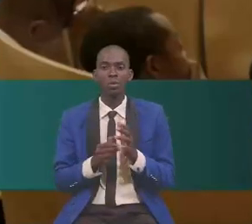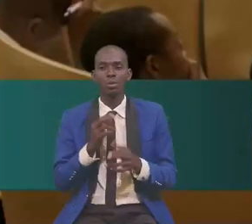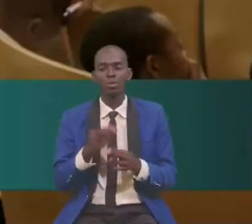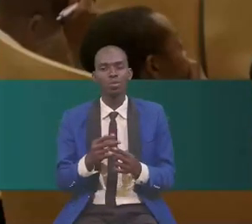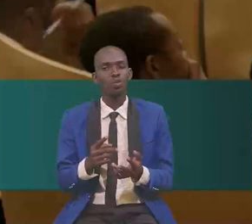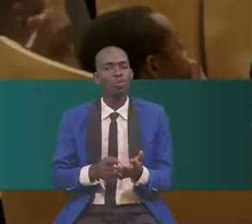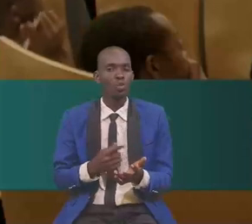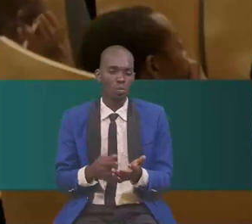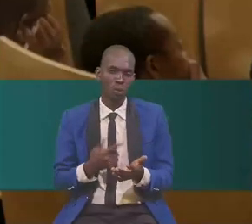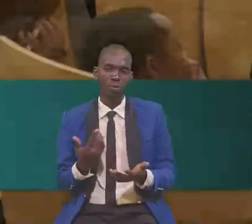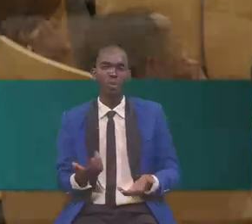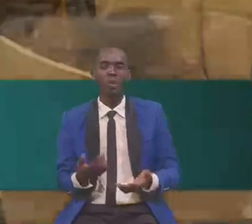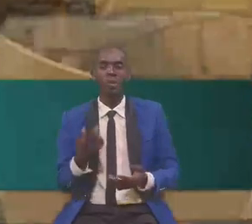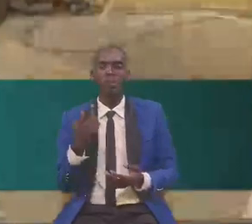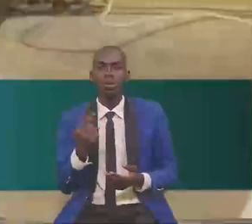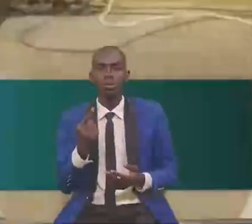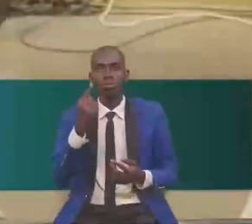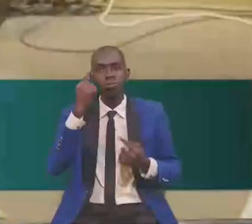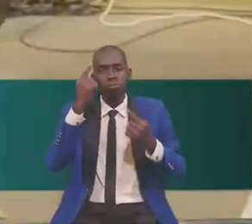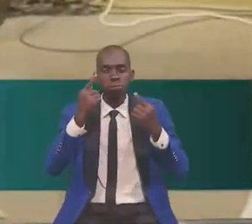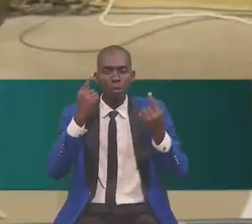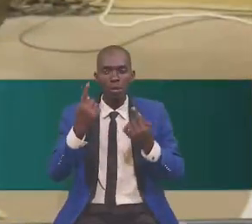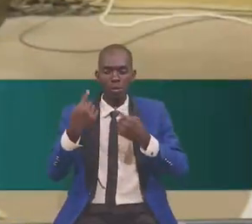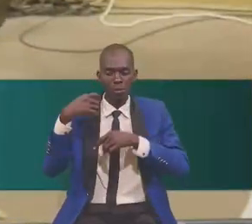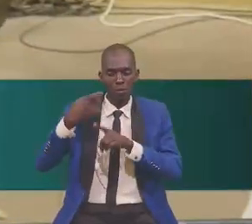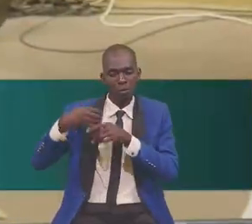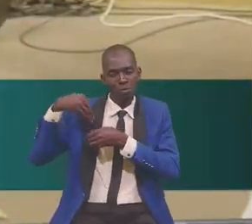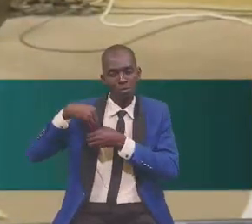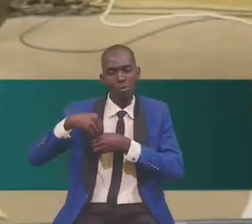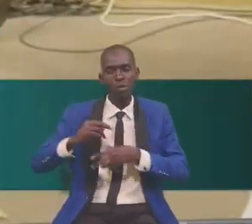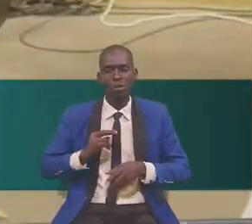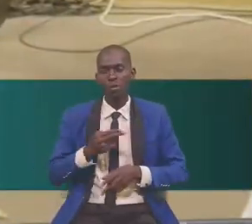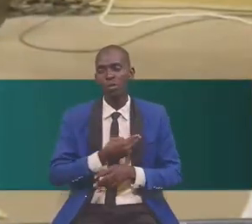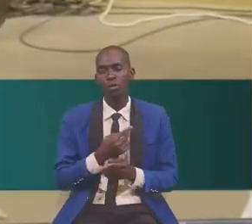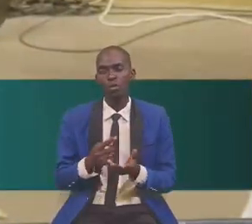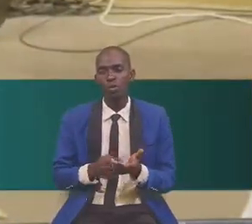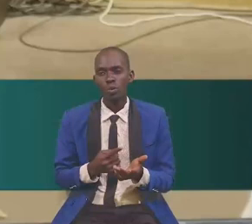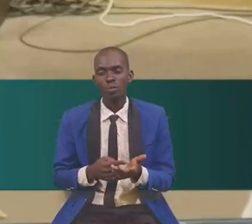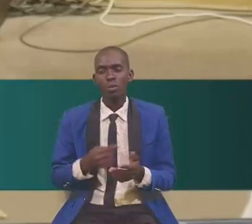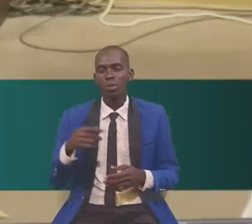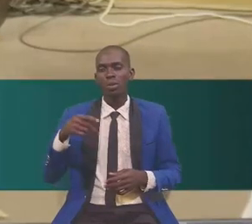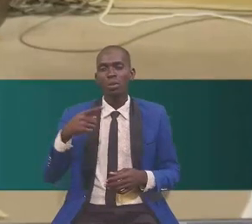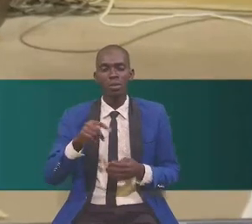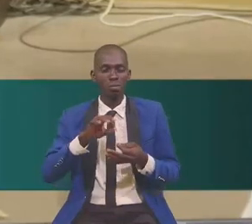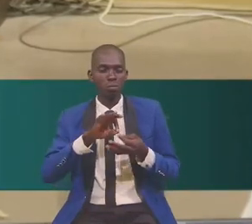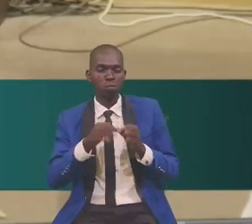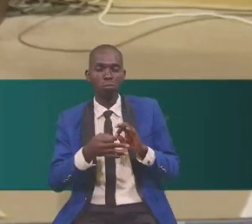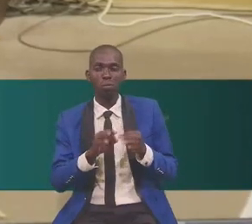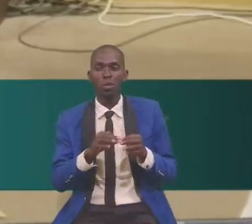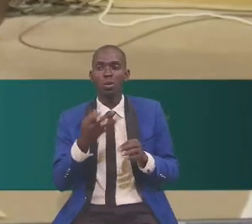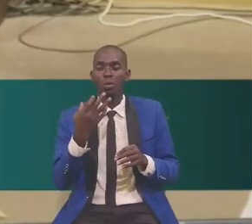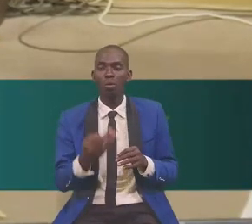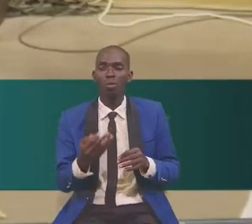Parfois, les pensées venant de l'intérieur de nous, parfois l'interprétation de ce que les gens